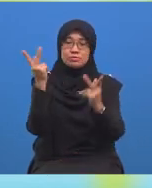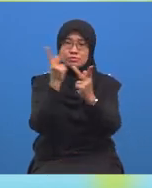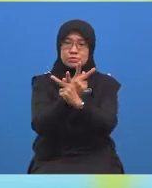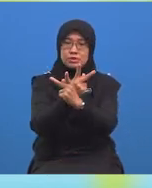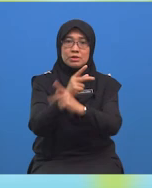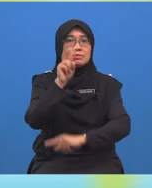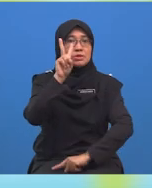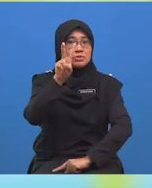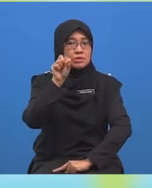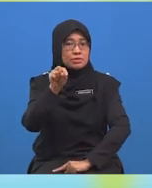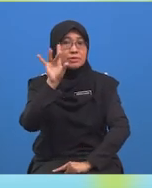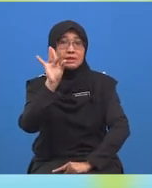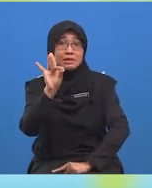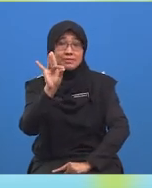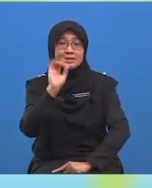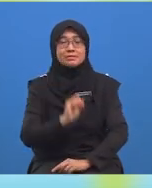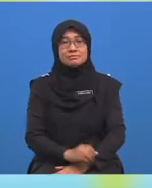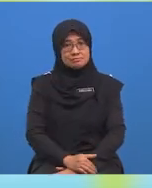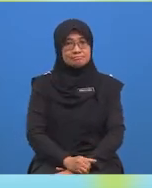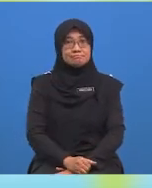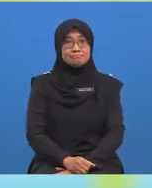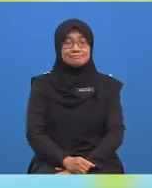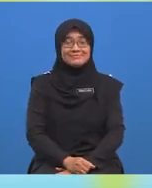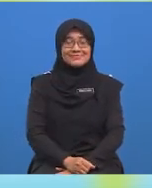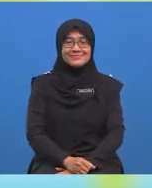37.7 dengan 2.8.